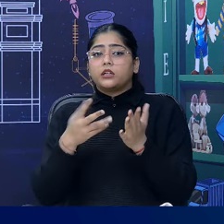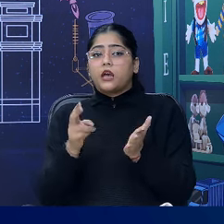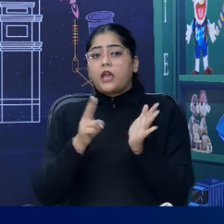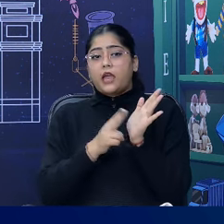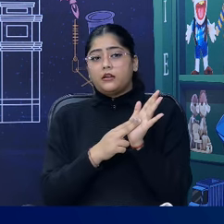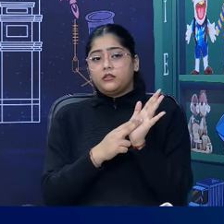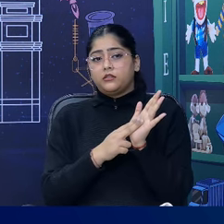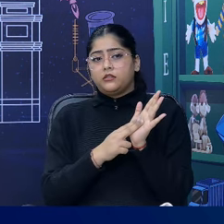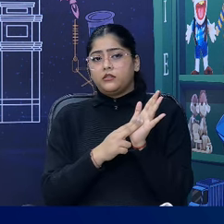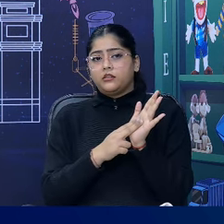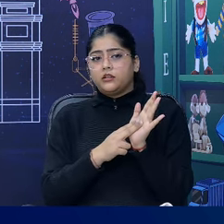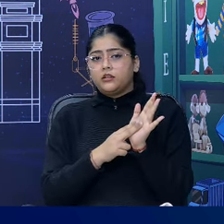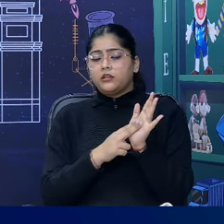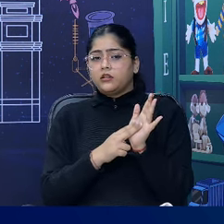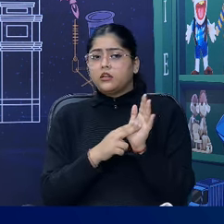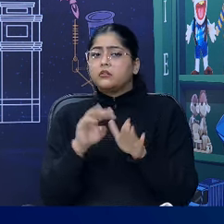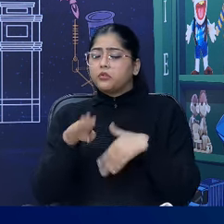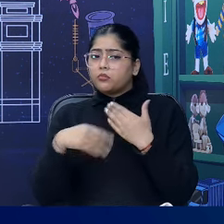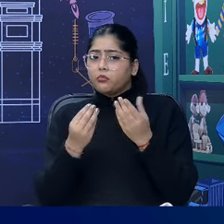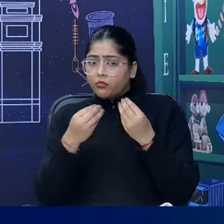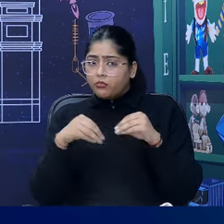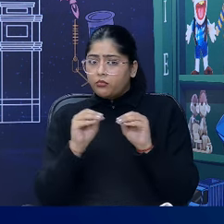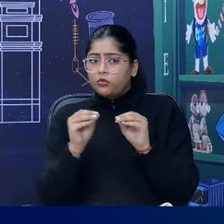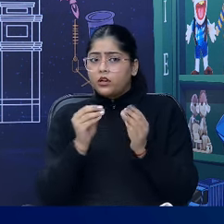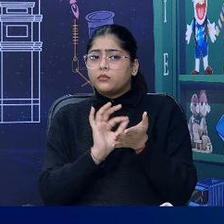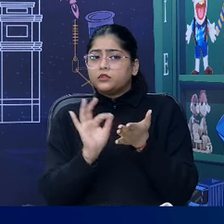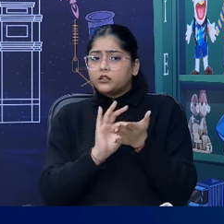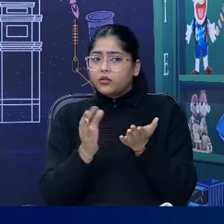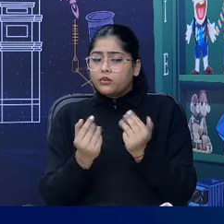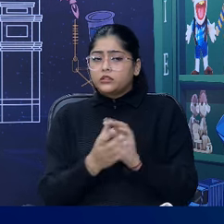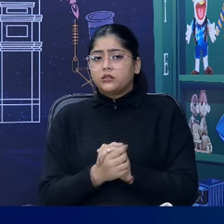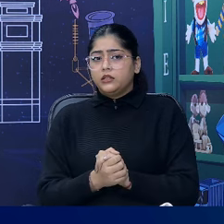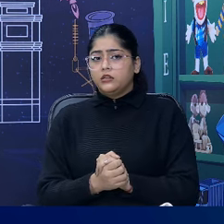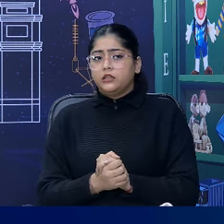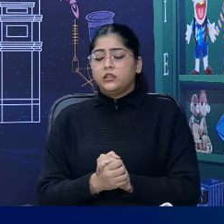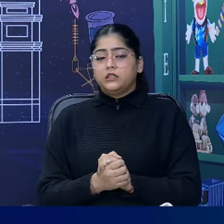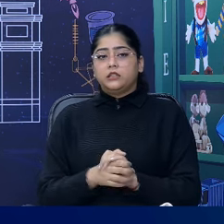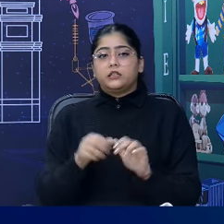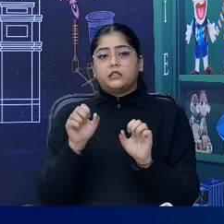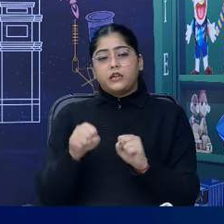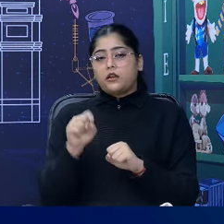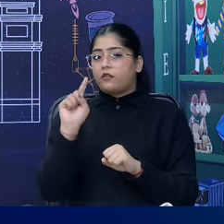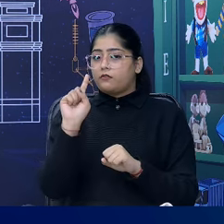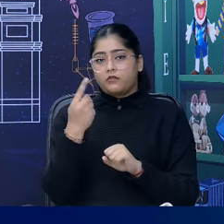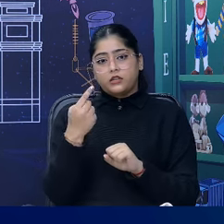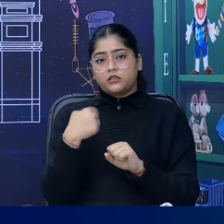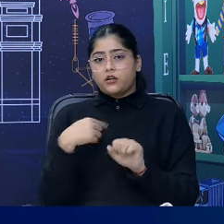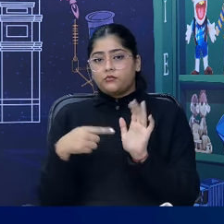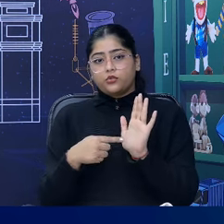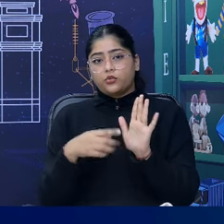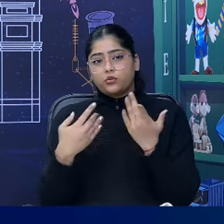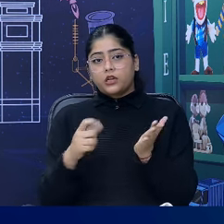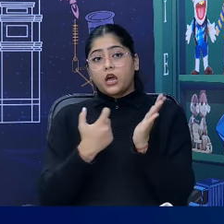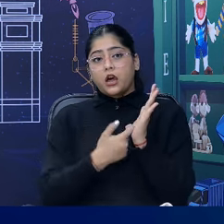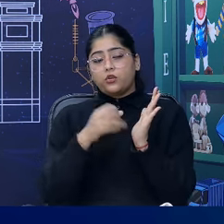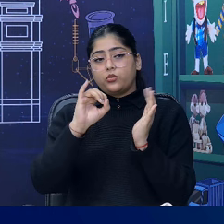क्या कुछ और तरीका भी हो सकता है सेट्स को लिखने का? ये फर्स्ट तरीका था, पहला रोस्टर फॉर्म था